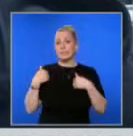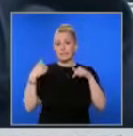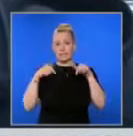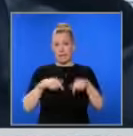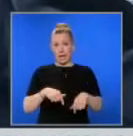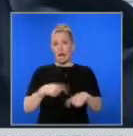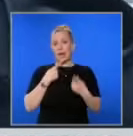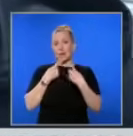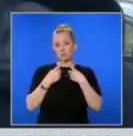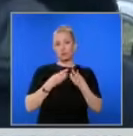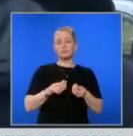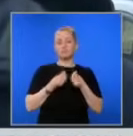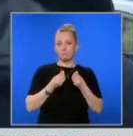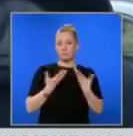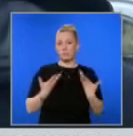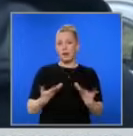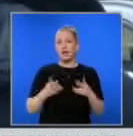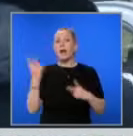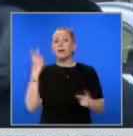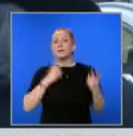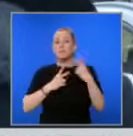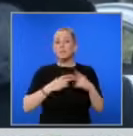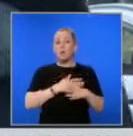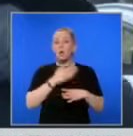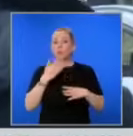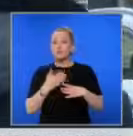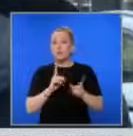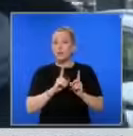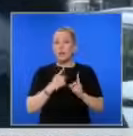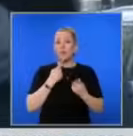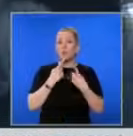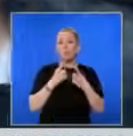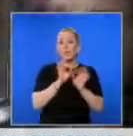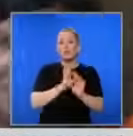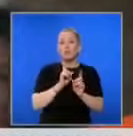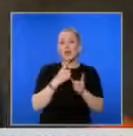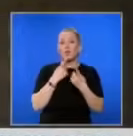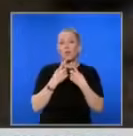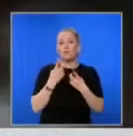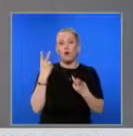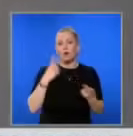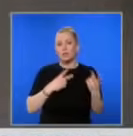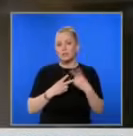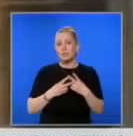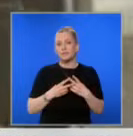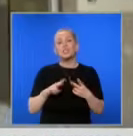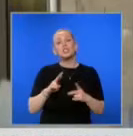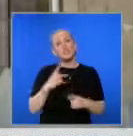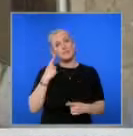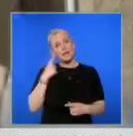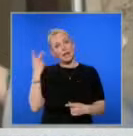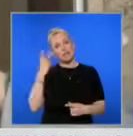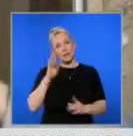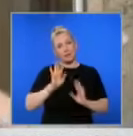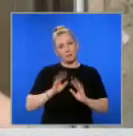са конструктивни. Но разбира се, докато всичко не е договорено, нищо не е договорено. Благодаря ви. Ще се чуе, надявам се.